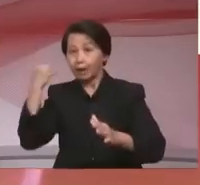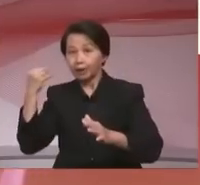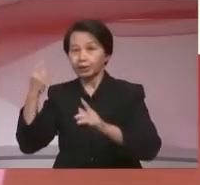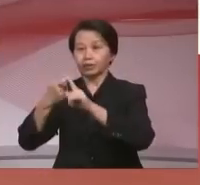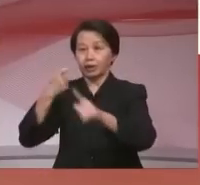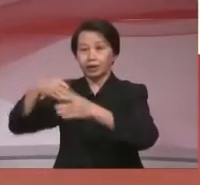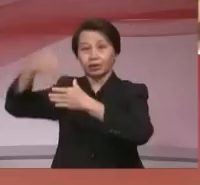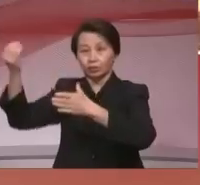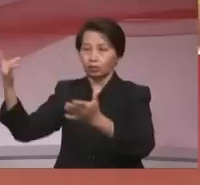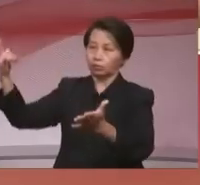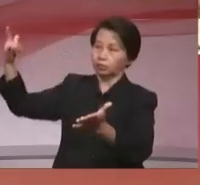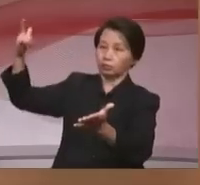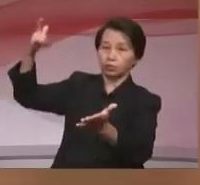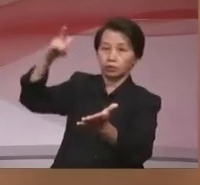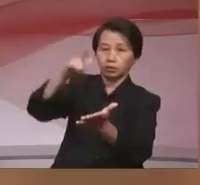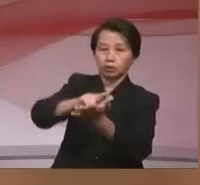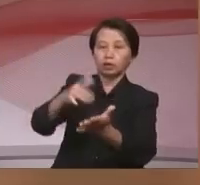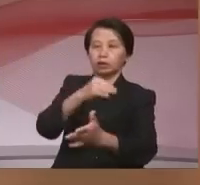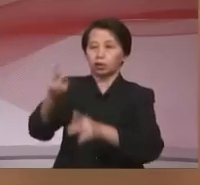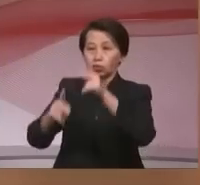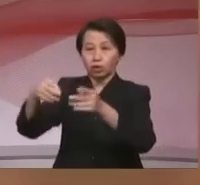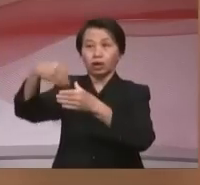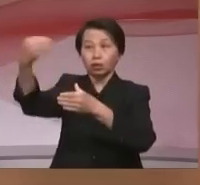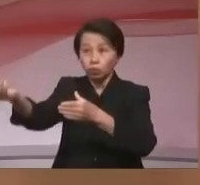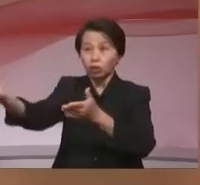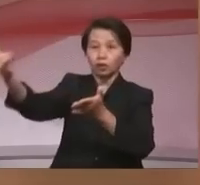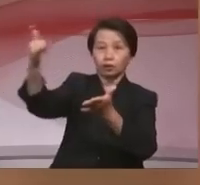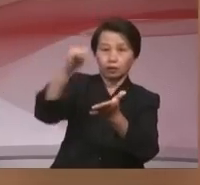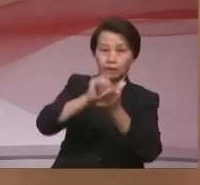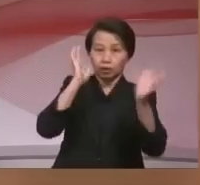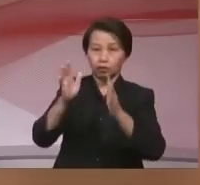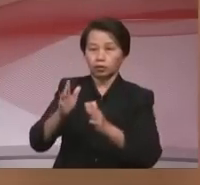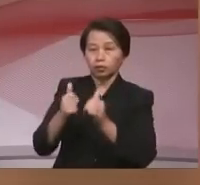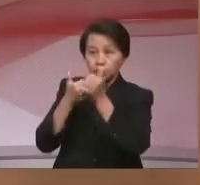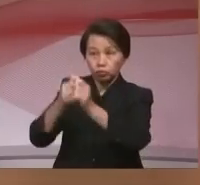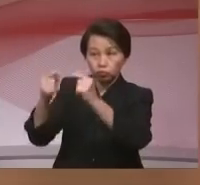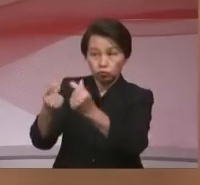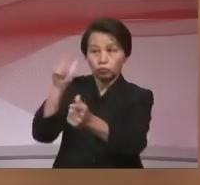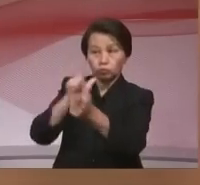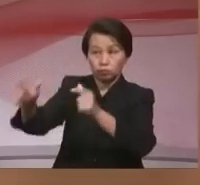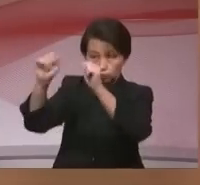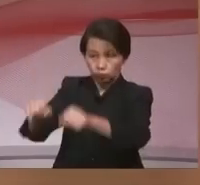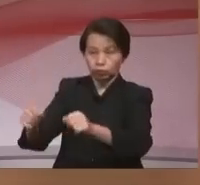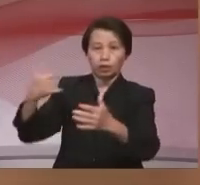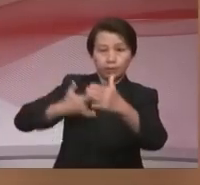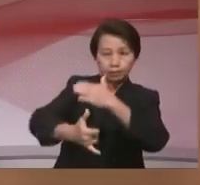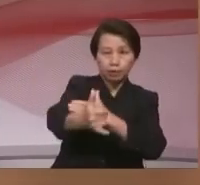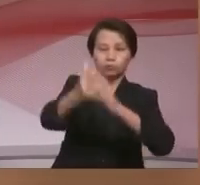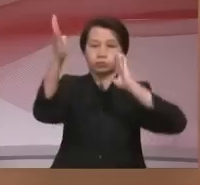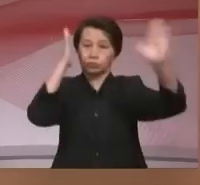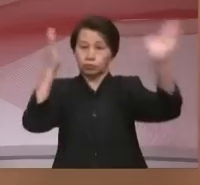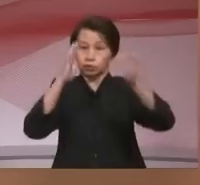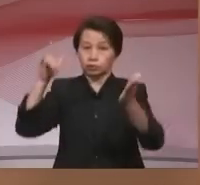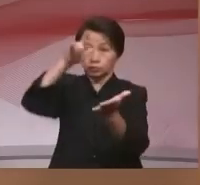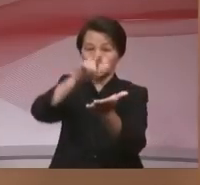negara dan warga negara asing mengikut kategori yang dibenarkan masuk ke Malaysia